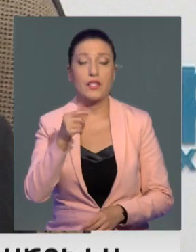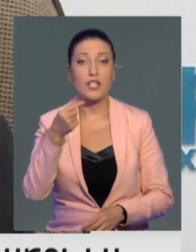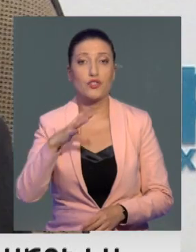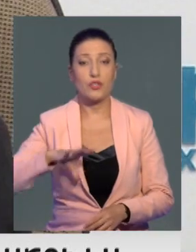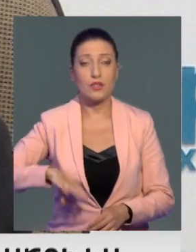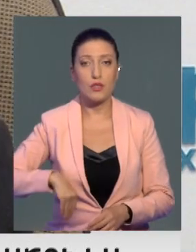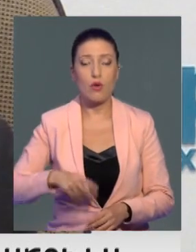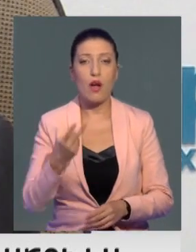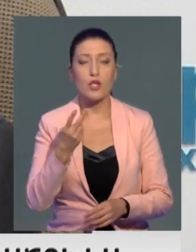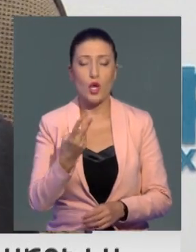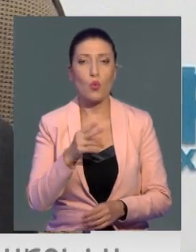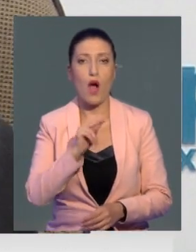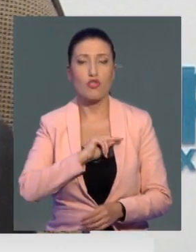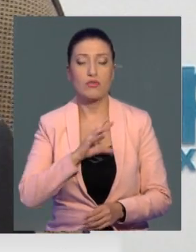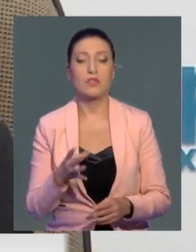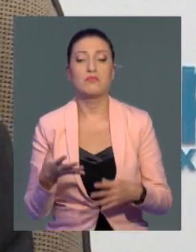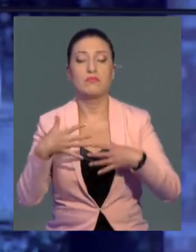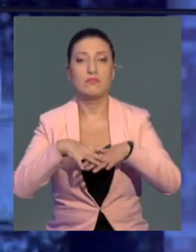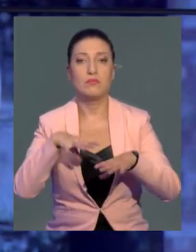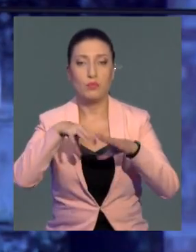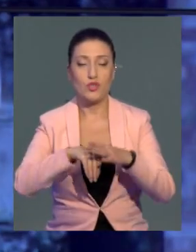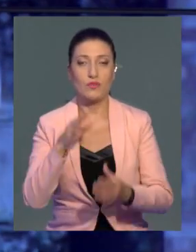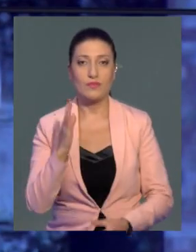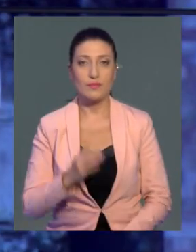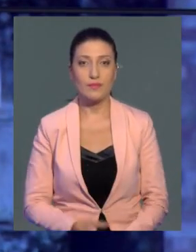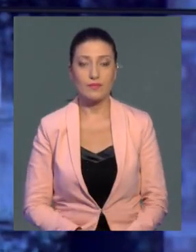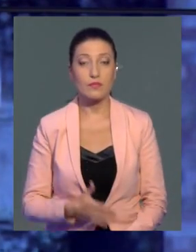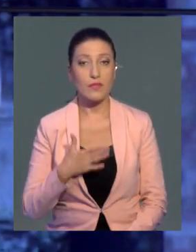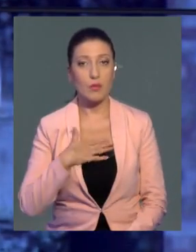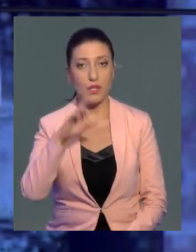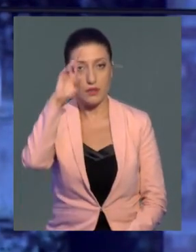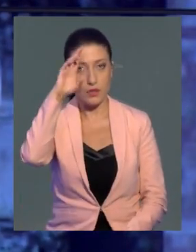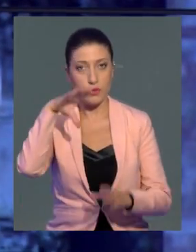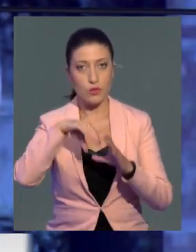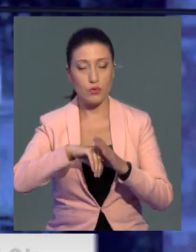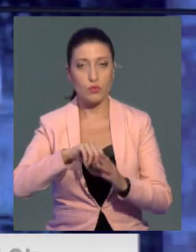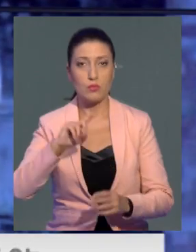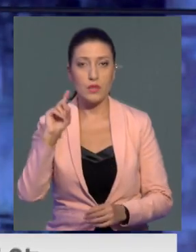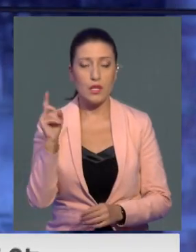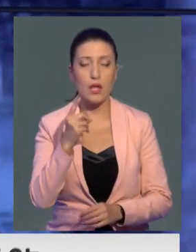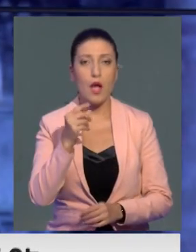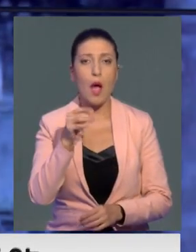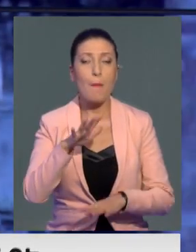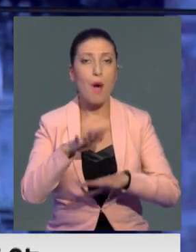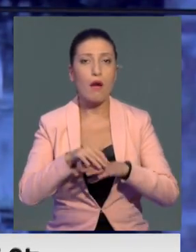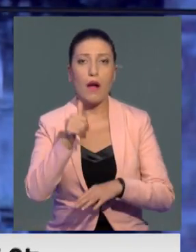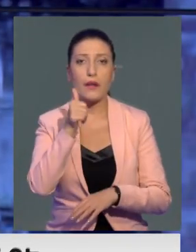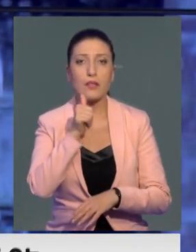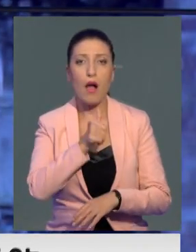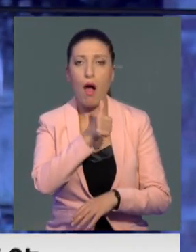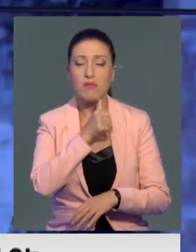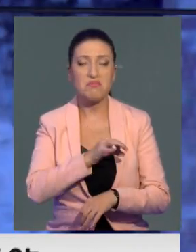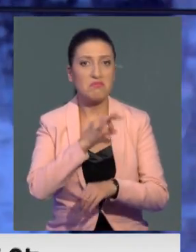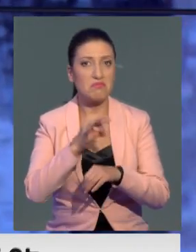որ կհամատեղի այդ երկու պաշտոնները։ Մեր երկրում որևէ մեկից բանկային գաղտնիքը այլևս երաշխավորված